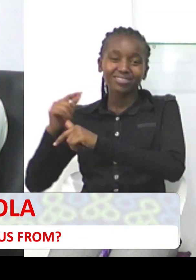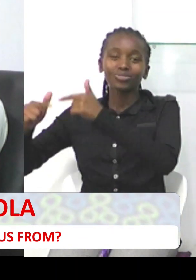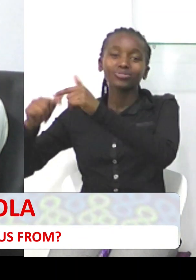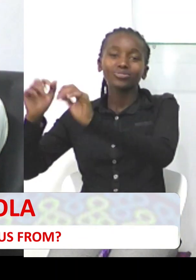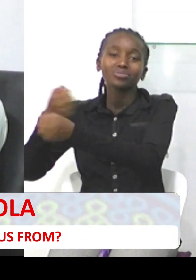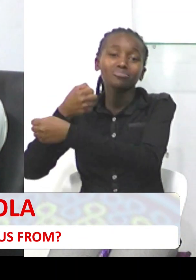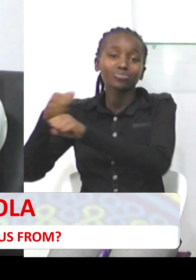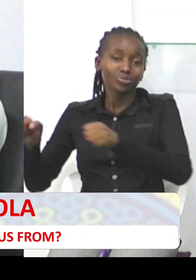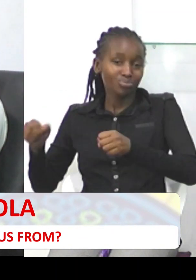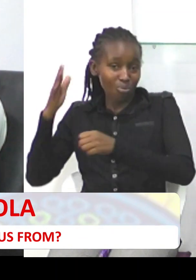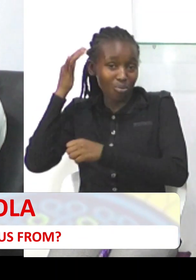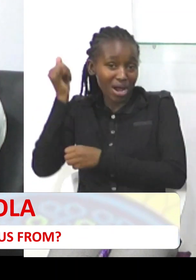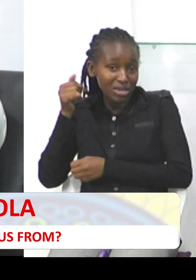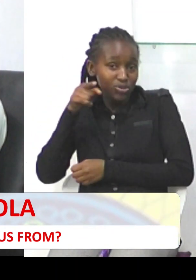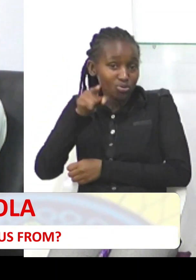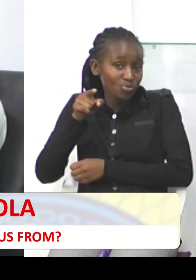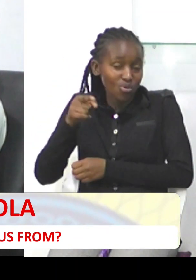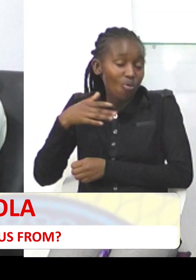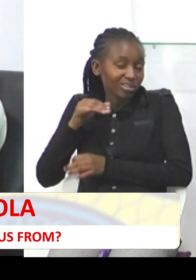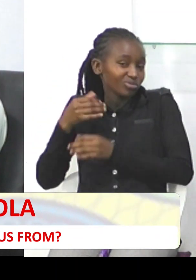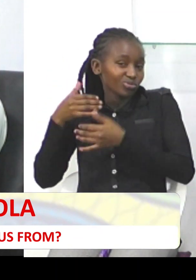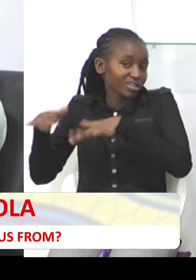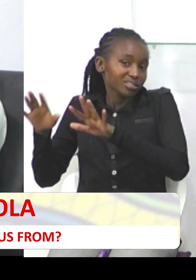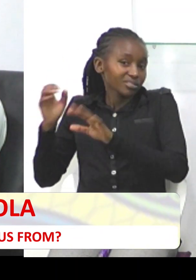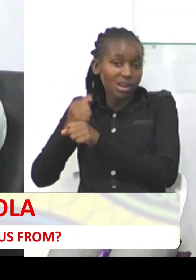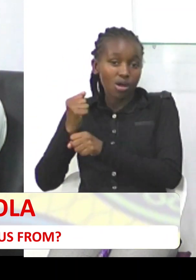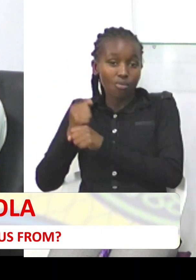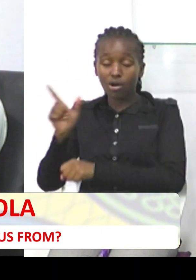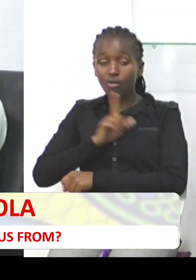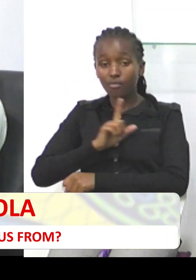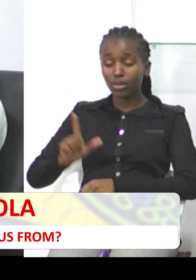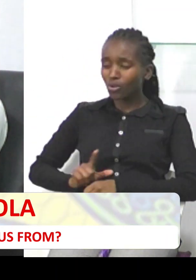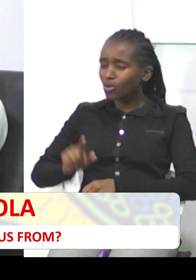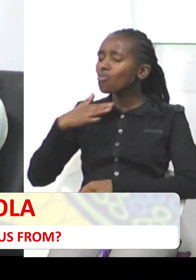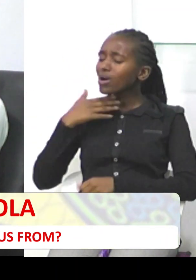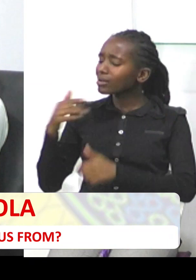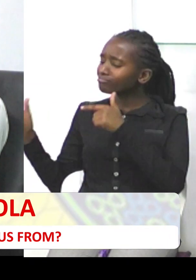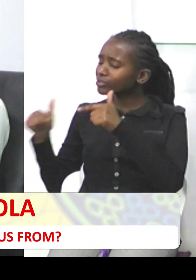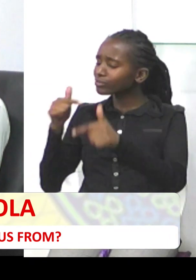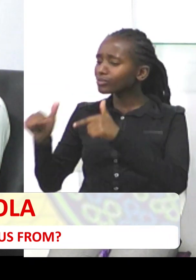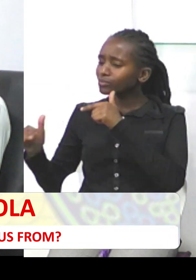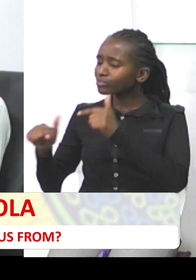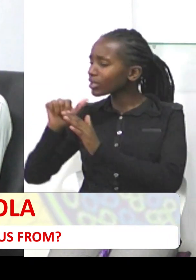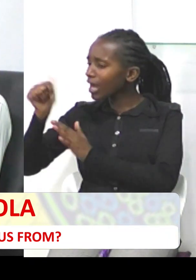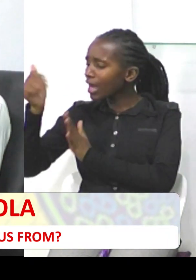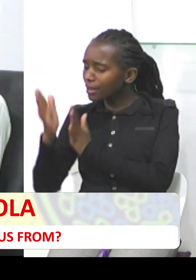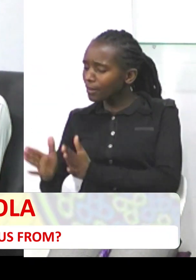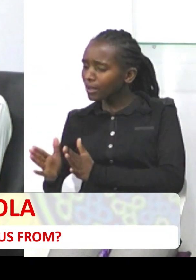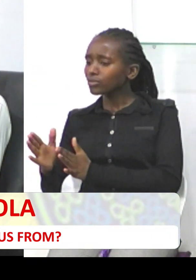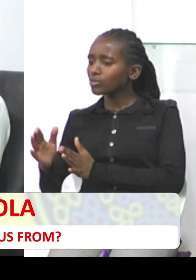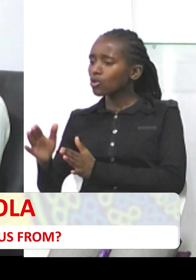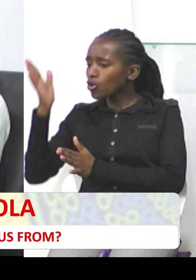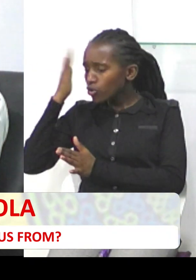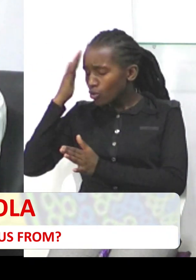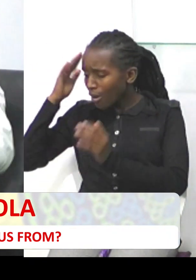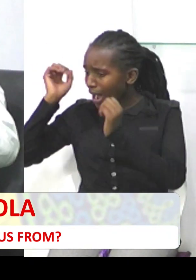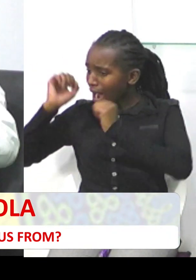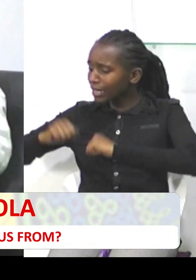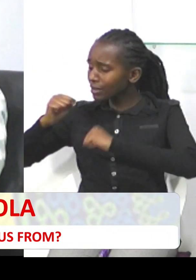because unaingia katika competition ya mtu ambaye haujui agreement na